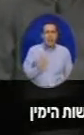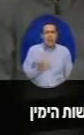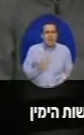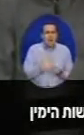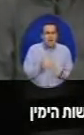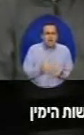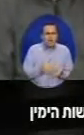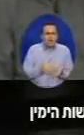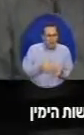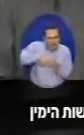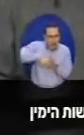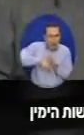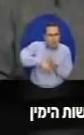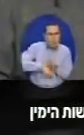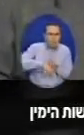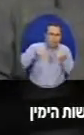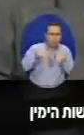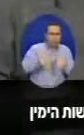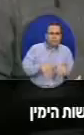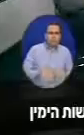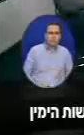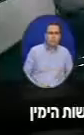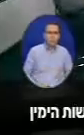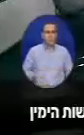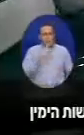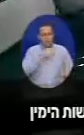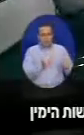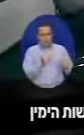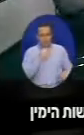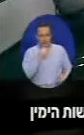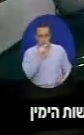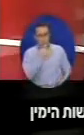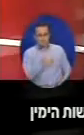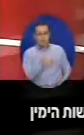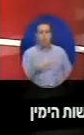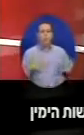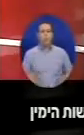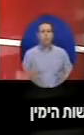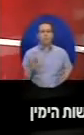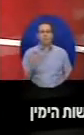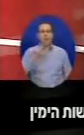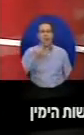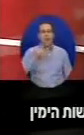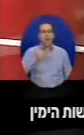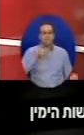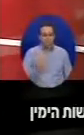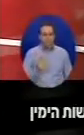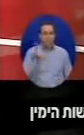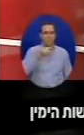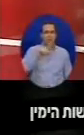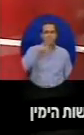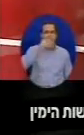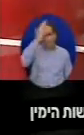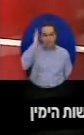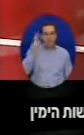להמשיך להעמיק את הבור כשאתה יכול לפתור את זה? פקטור שעוד לא דיברנו עליו זה החולשה של לפיד ולבני. הם הרי מאוד מפחדים